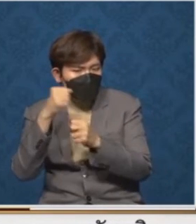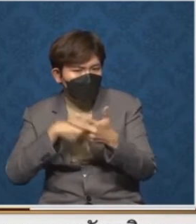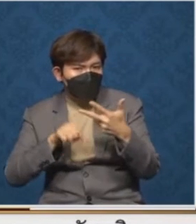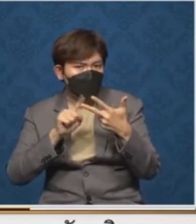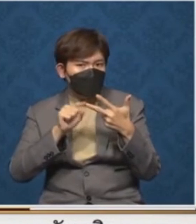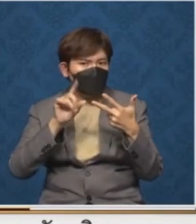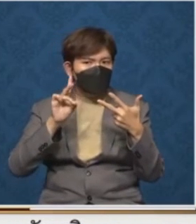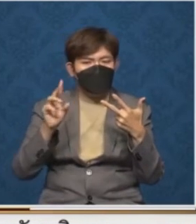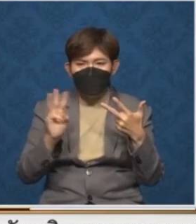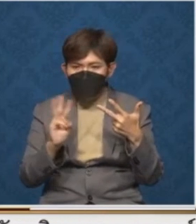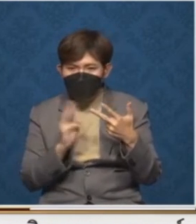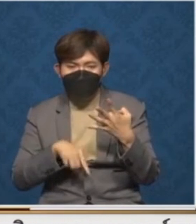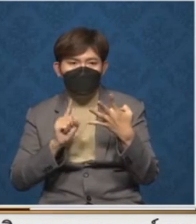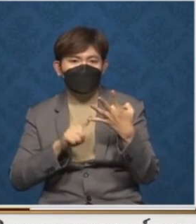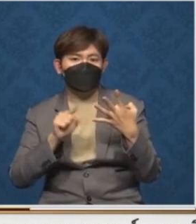รัถด